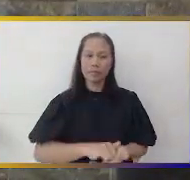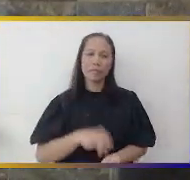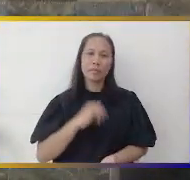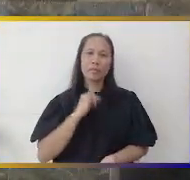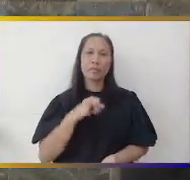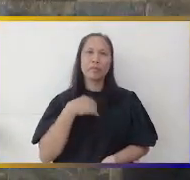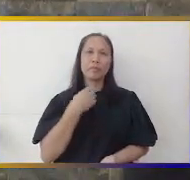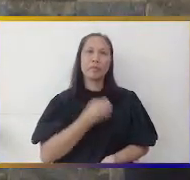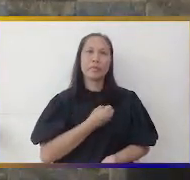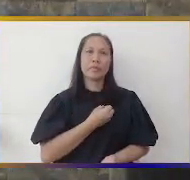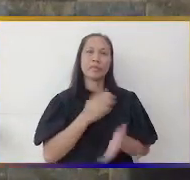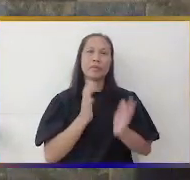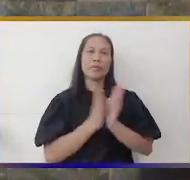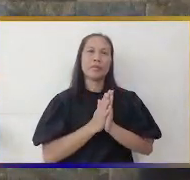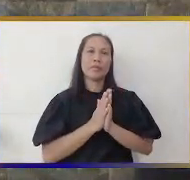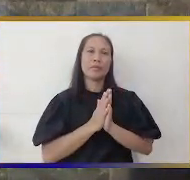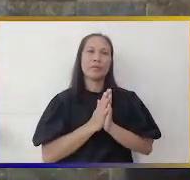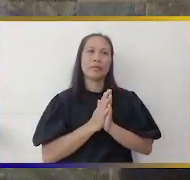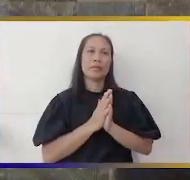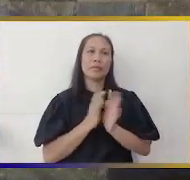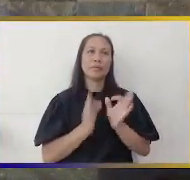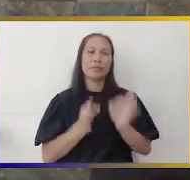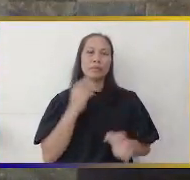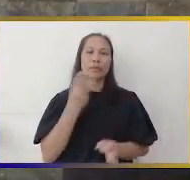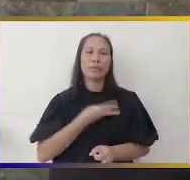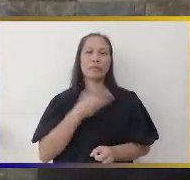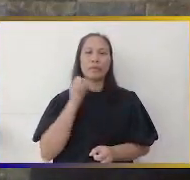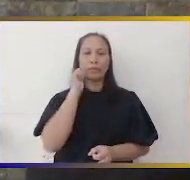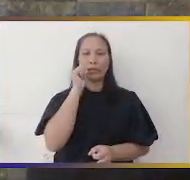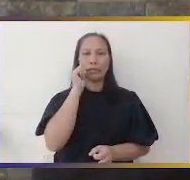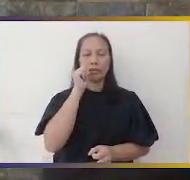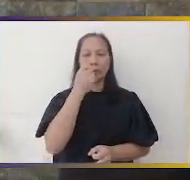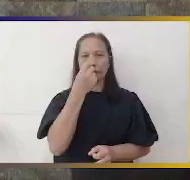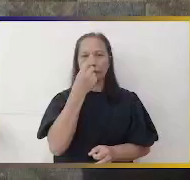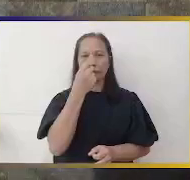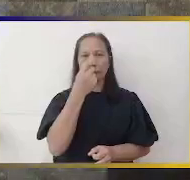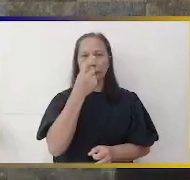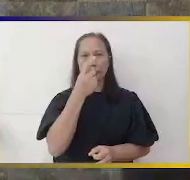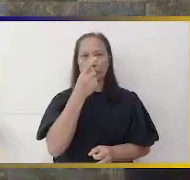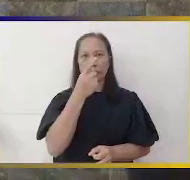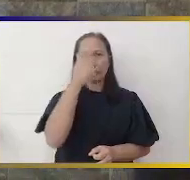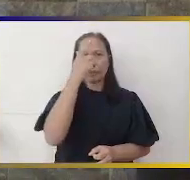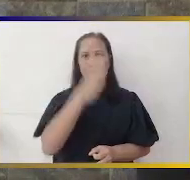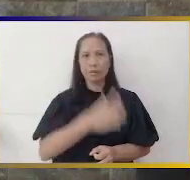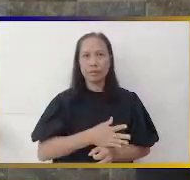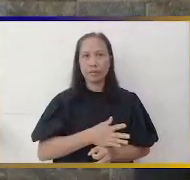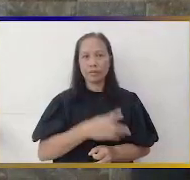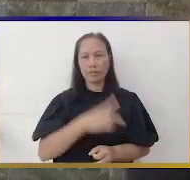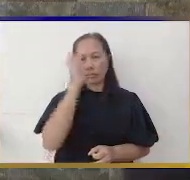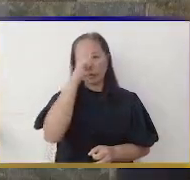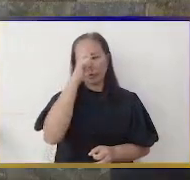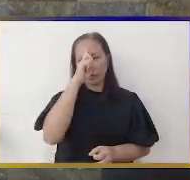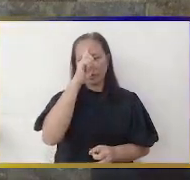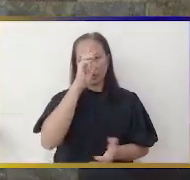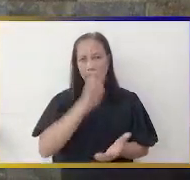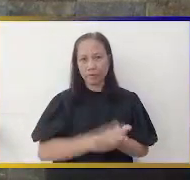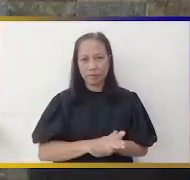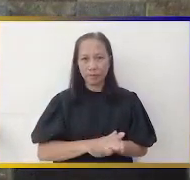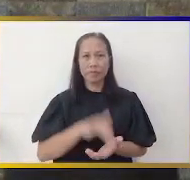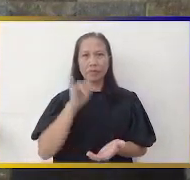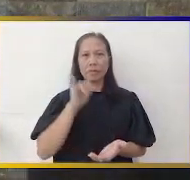are going to understand God's message by our own believe me magkakaroon po tayo ng sarili